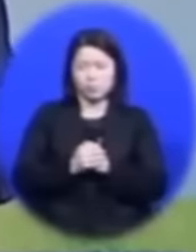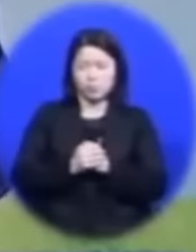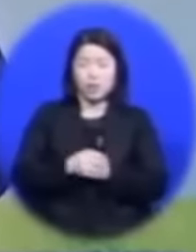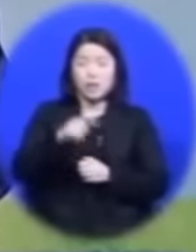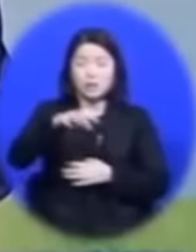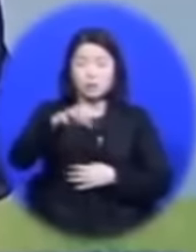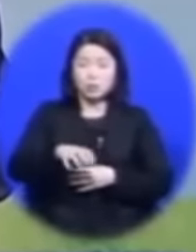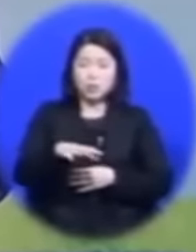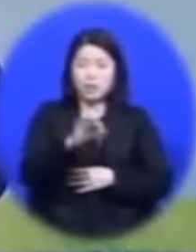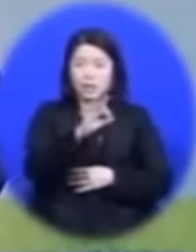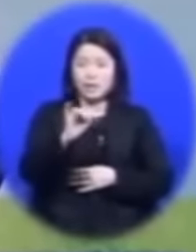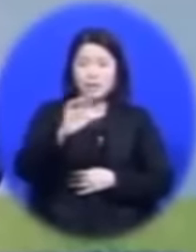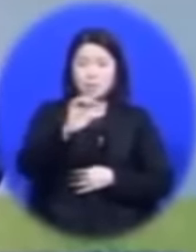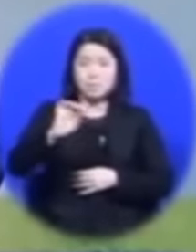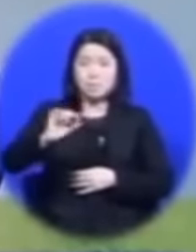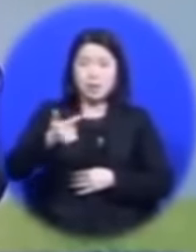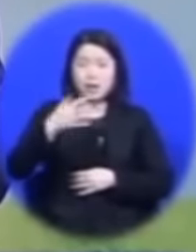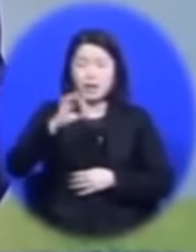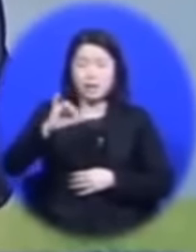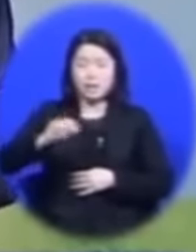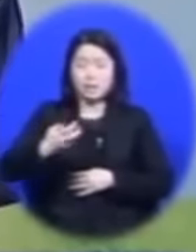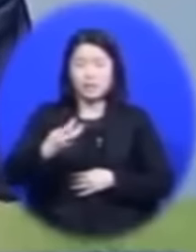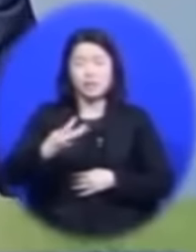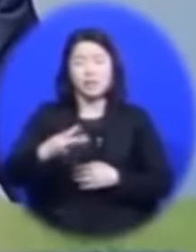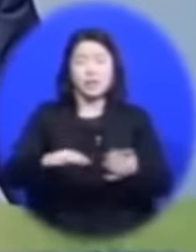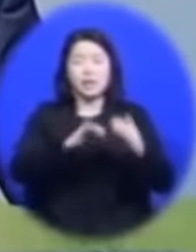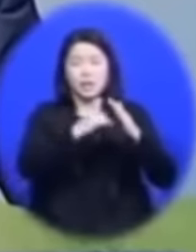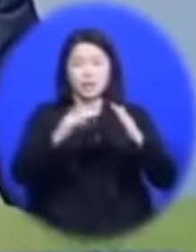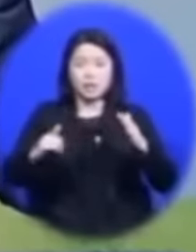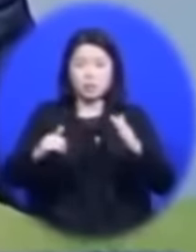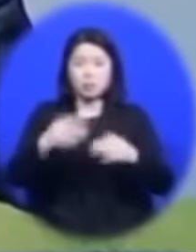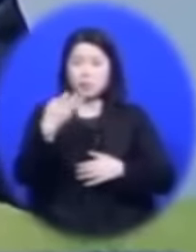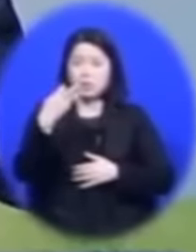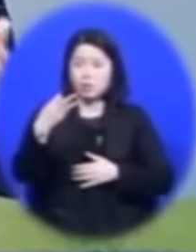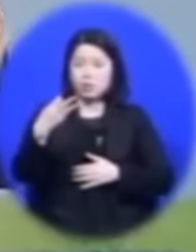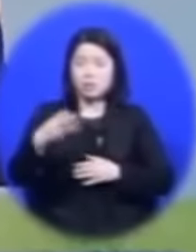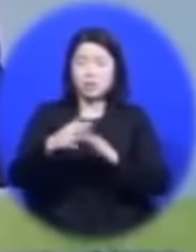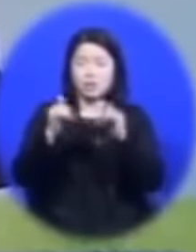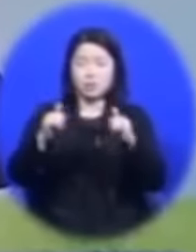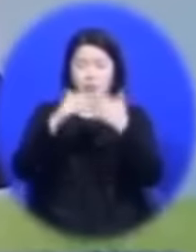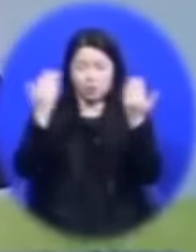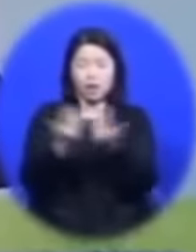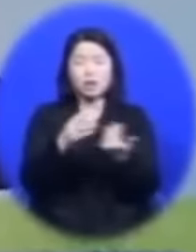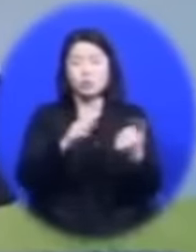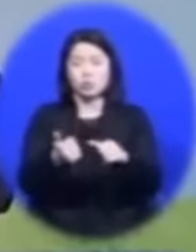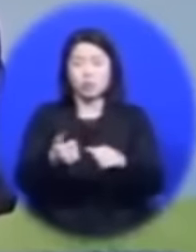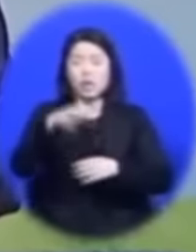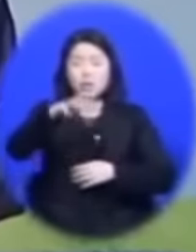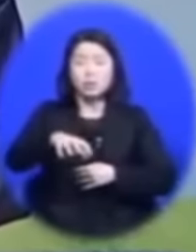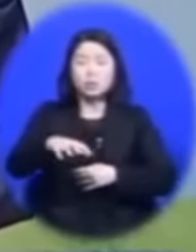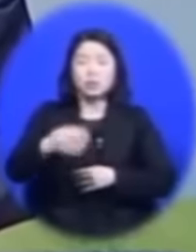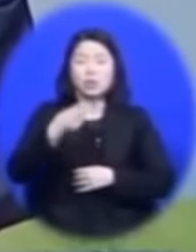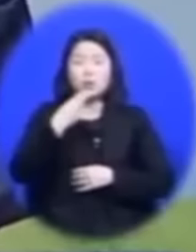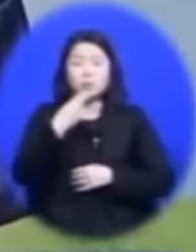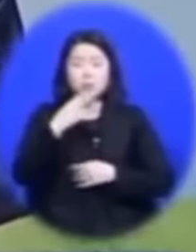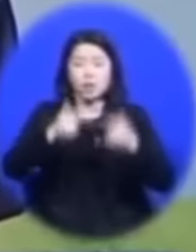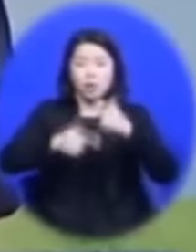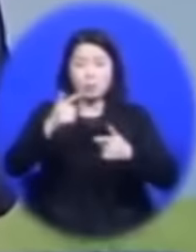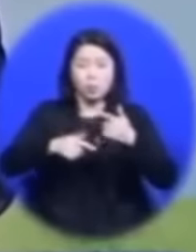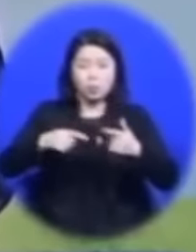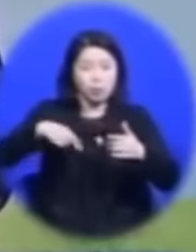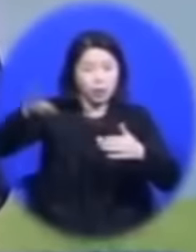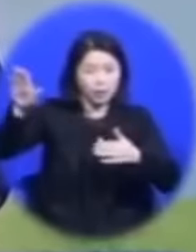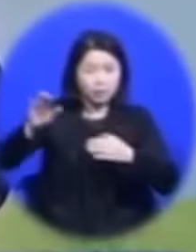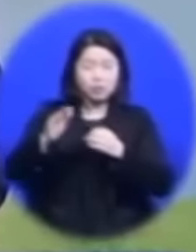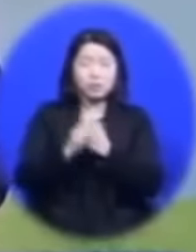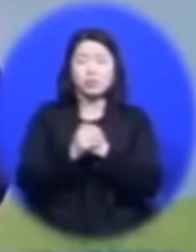그곳에 이판일 장로님 가족 13명이 다 죽었는데 현장에 그날 없이 목포를 갔다 온